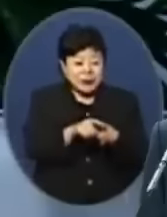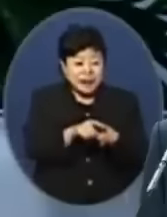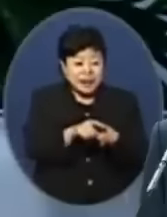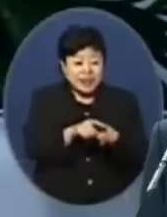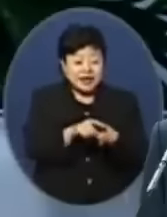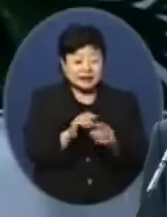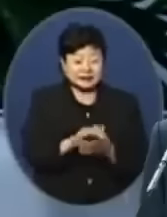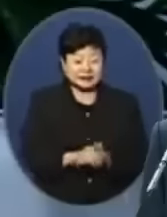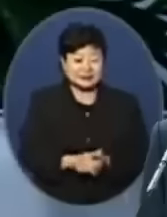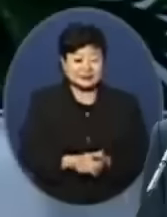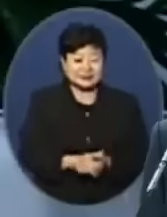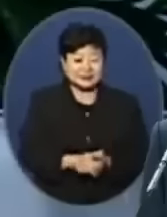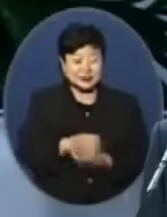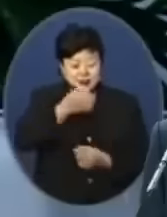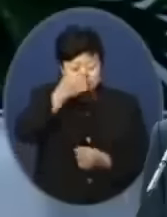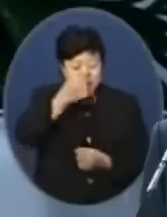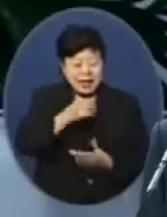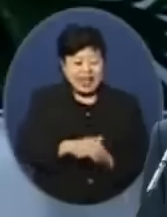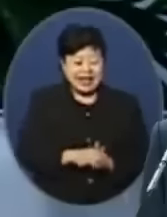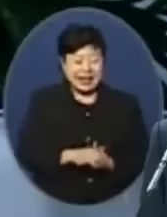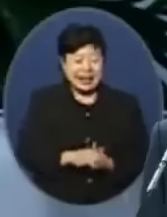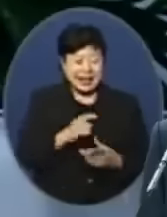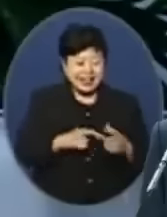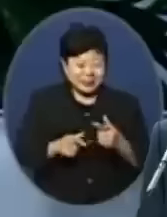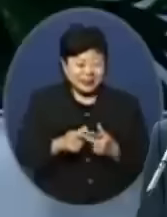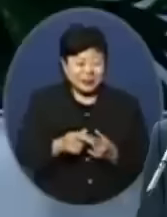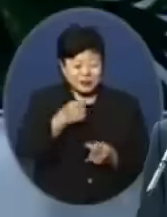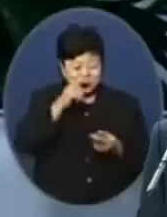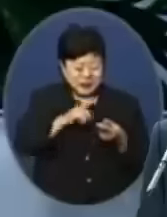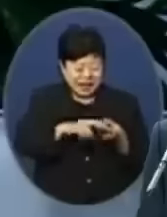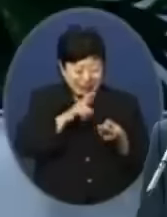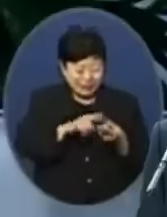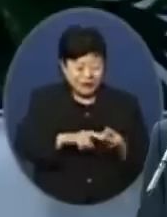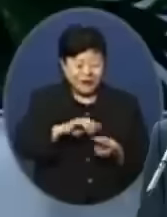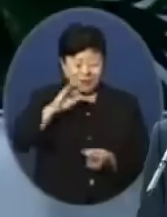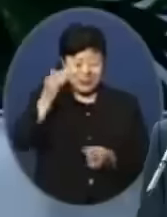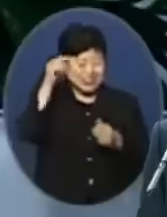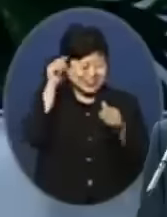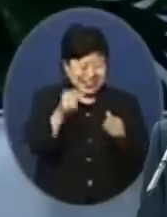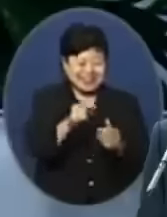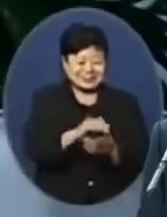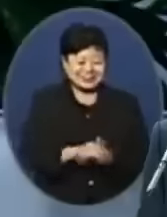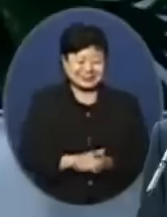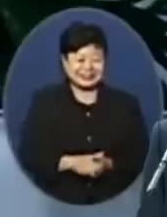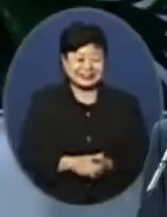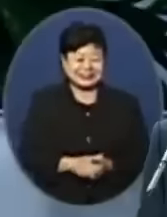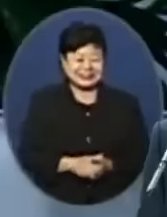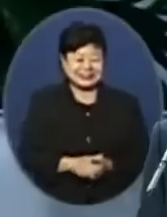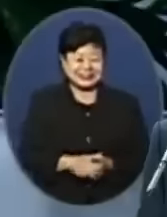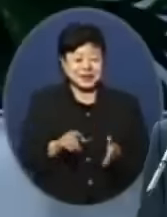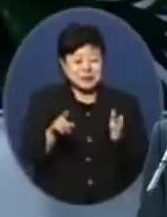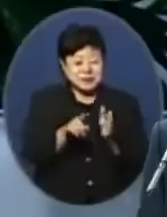그 꿈에 거하면서 내 꿈대로 될지어다. 믿음은 말할 필요